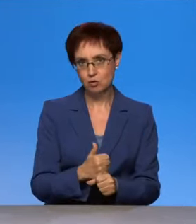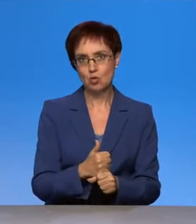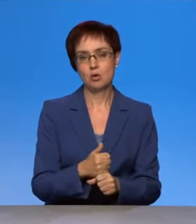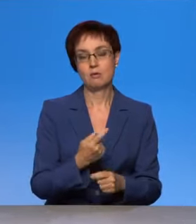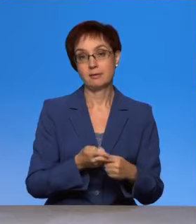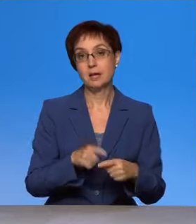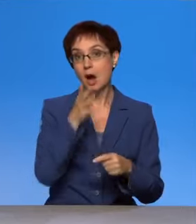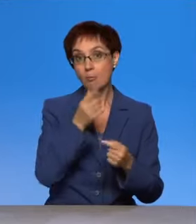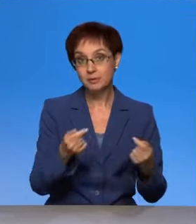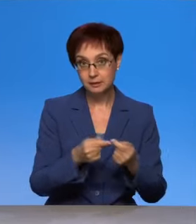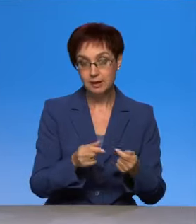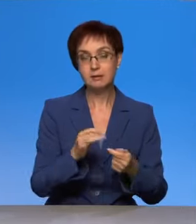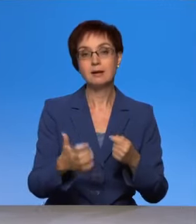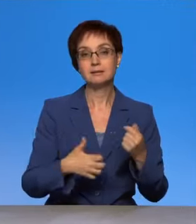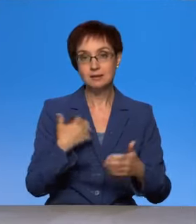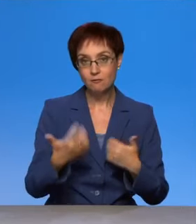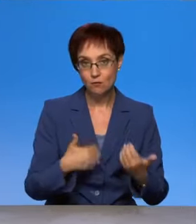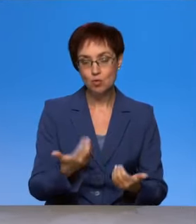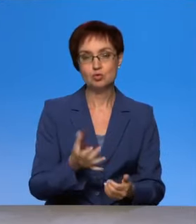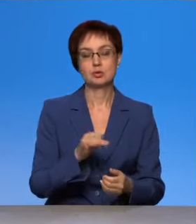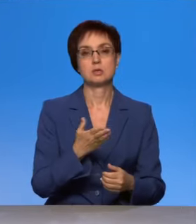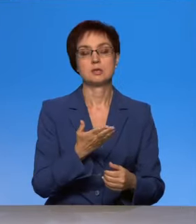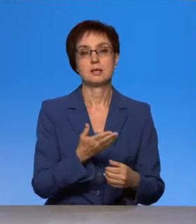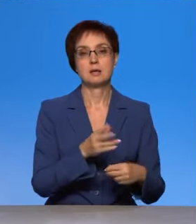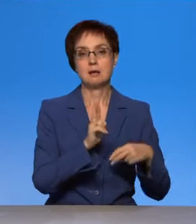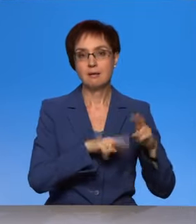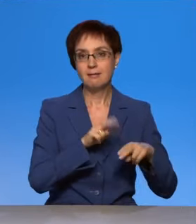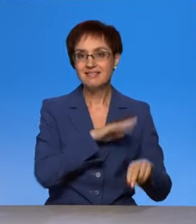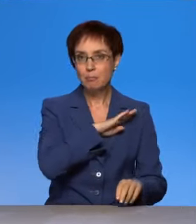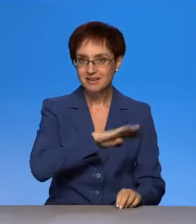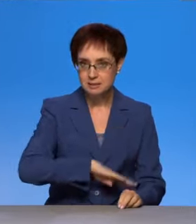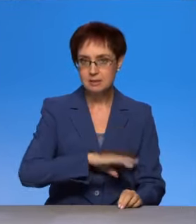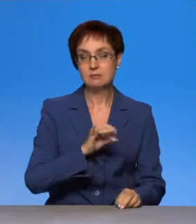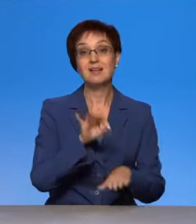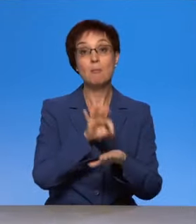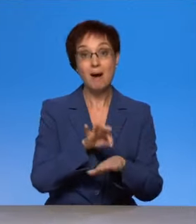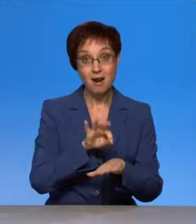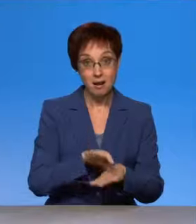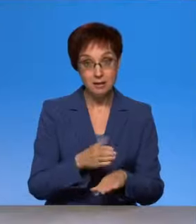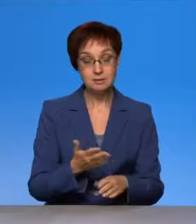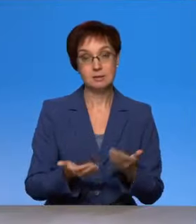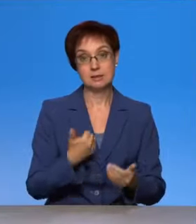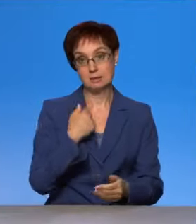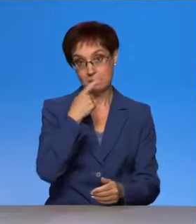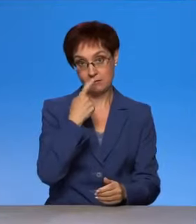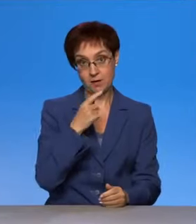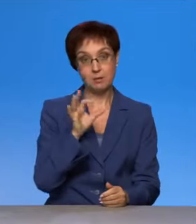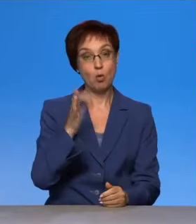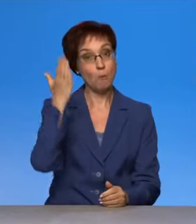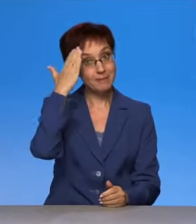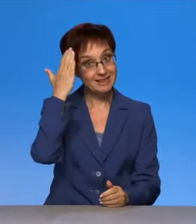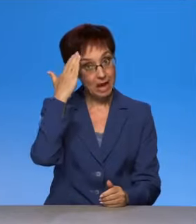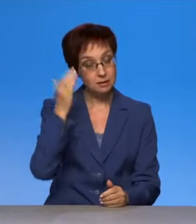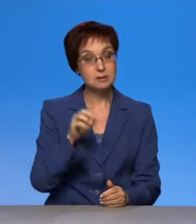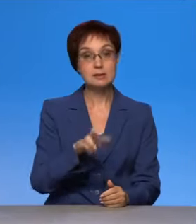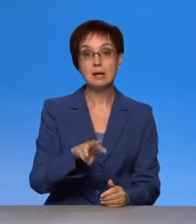И тревожность, и дезадаптивность, и депрессивность, и болезнь в том числе, коль скоро мы говорим о ментальности. Да? Что такое ментальность?